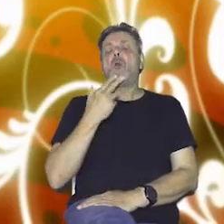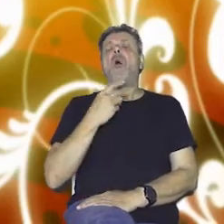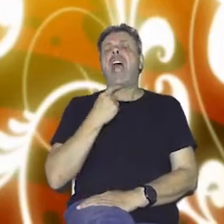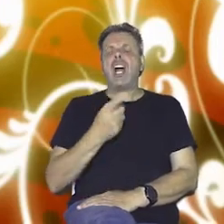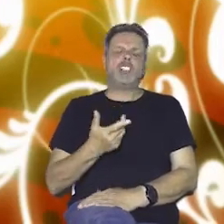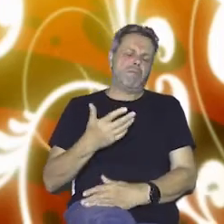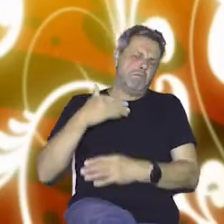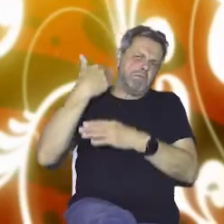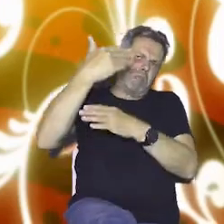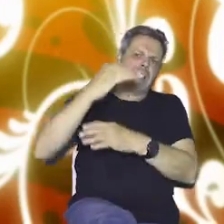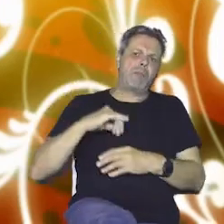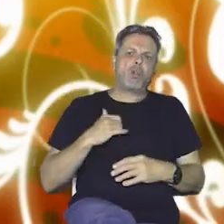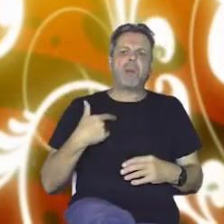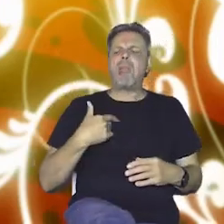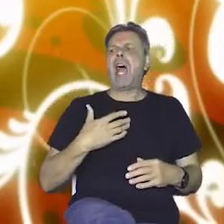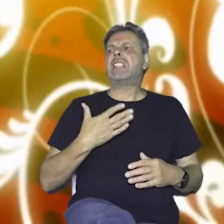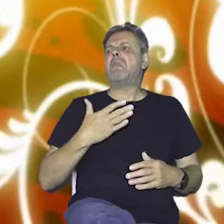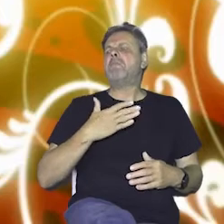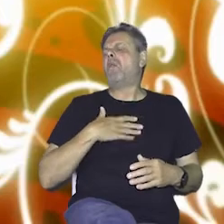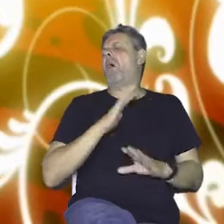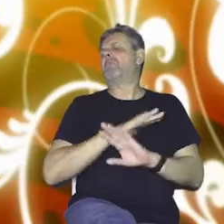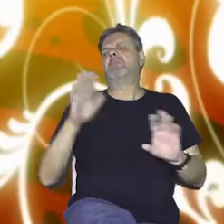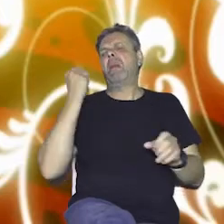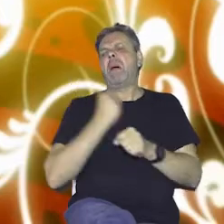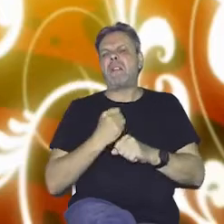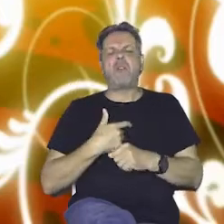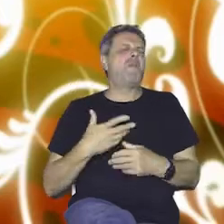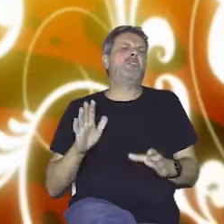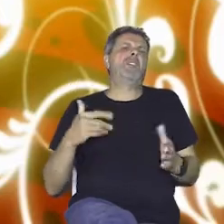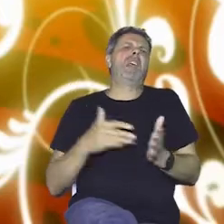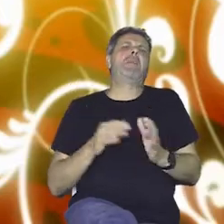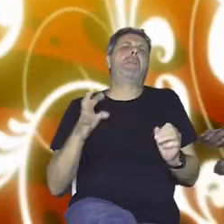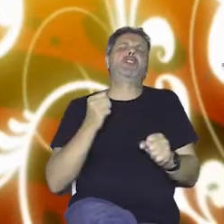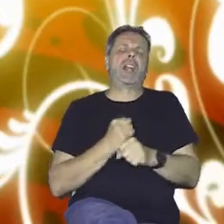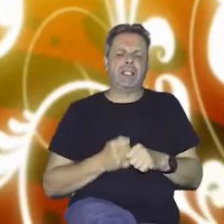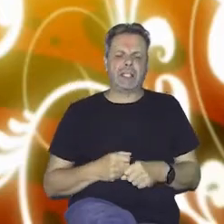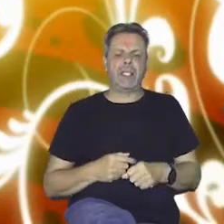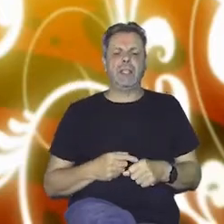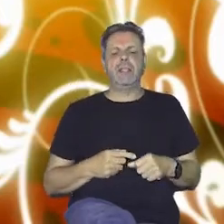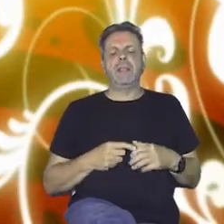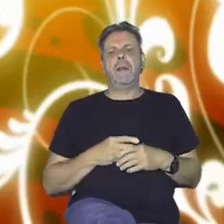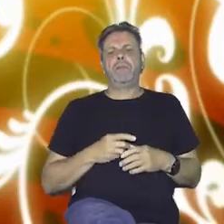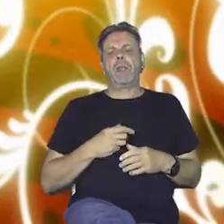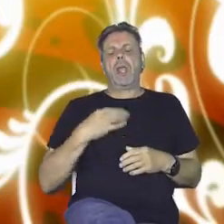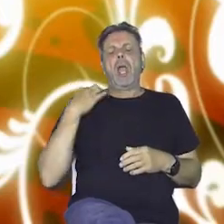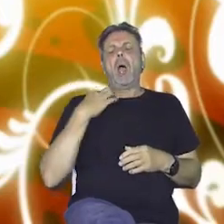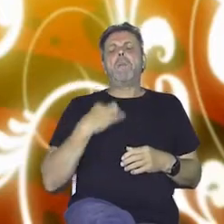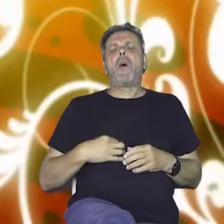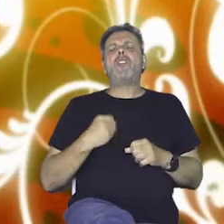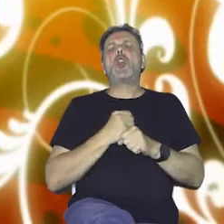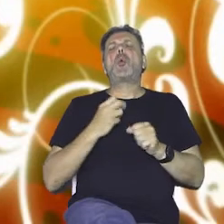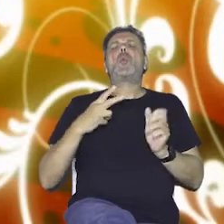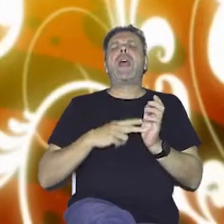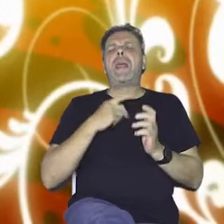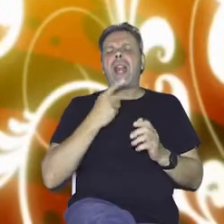nekim godinama ja sam svoje postigao, ja više nemam šta, da, ja više nemam. Oni su, profesor Gruden, psihijatar, je rekao, oni